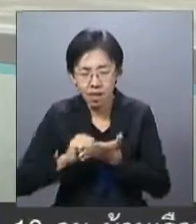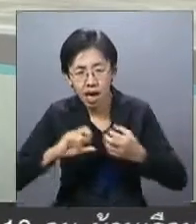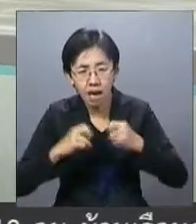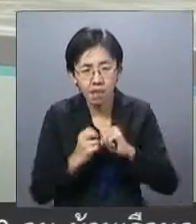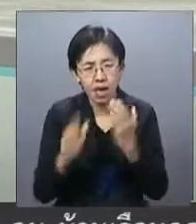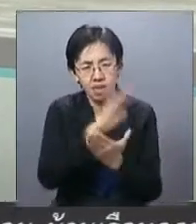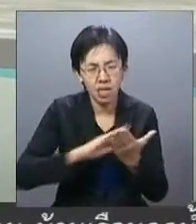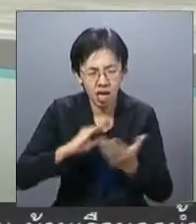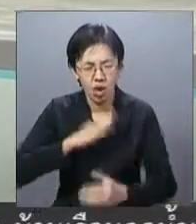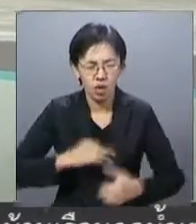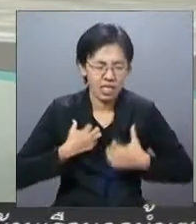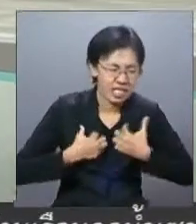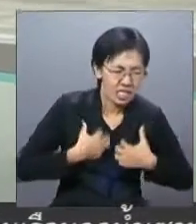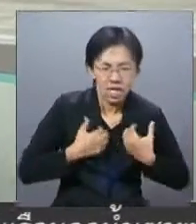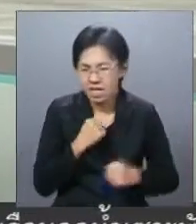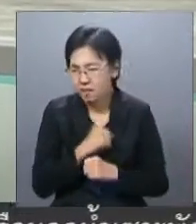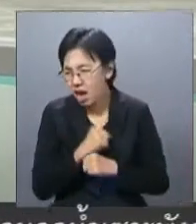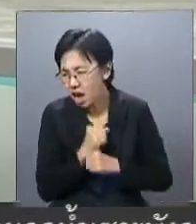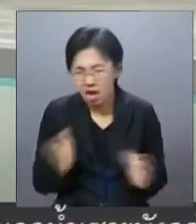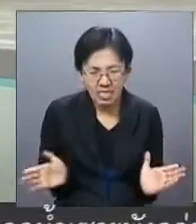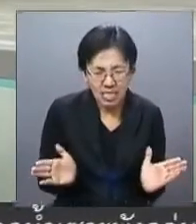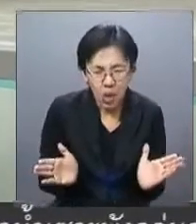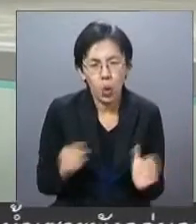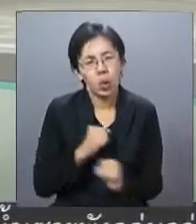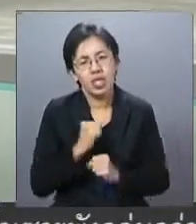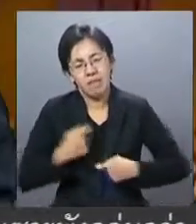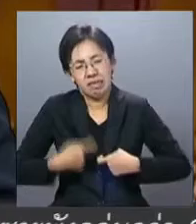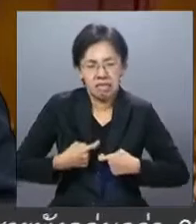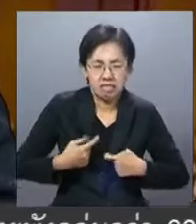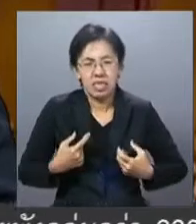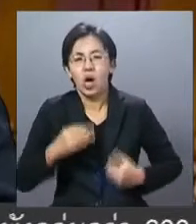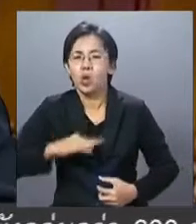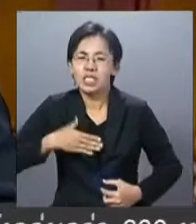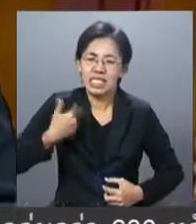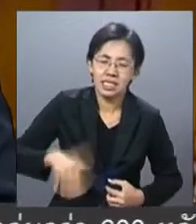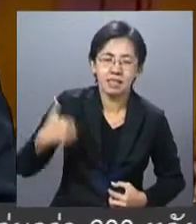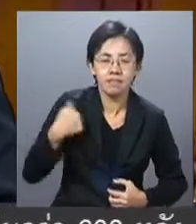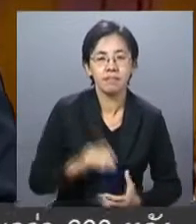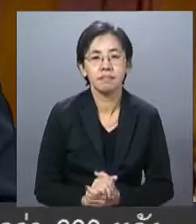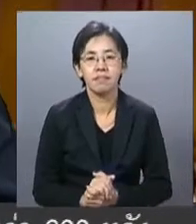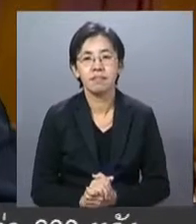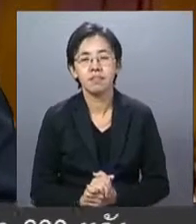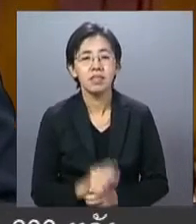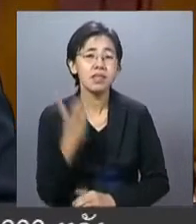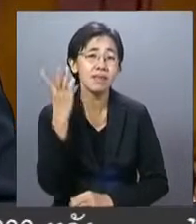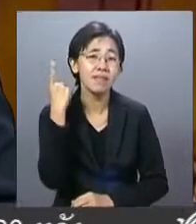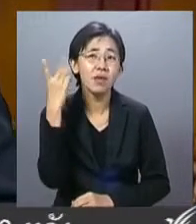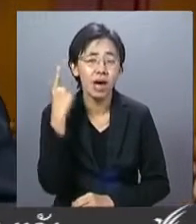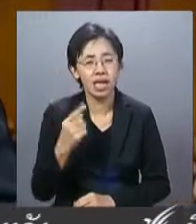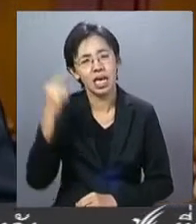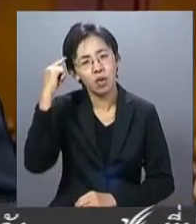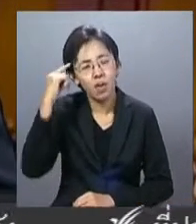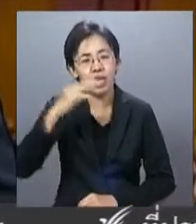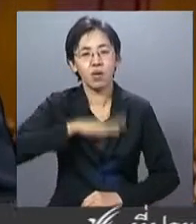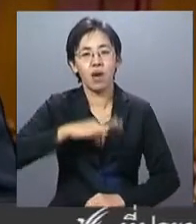แต่ก็ดูเหมือนจะอึดอัดเพราะว่าทำอะไรขับเคลื่อนอะไรไม่ได้อย่างใจหลายอย่างเหมือนกันนะคะ ค่ะเวทีเมื่อวานนี้สะท้อนความคิดความรู้สึกไม่น้อย